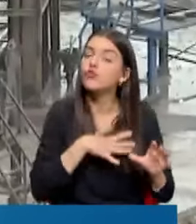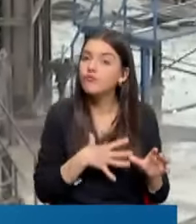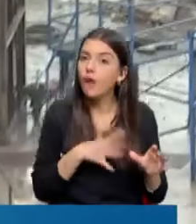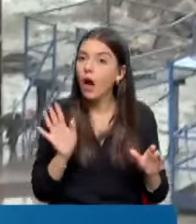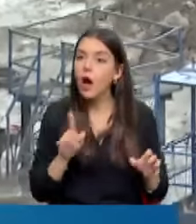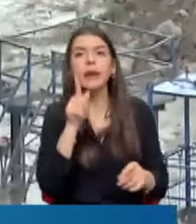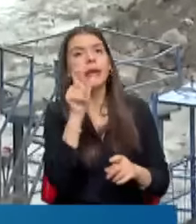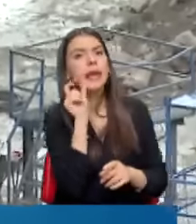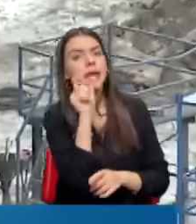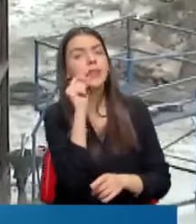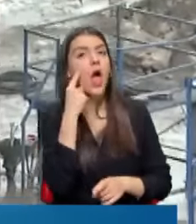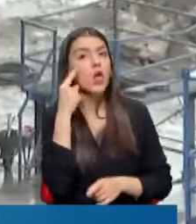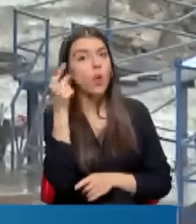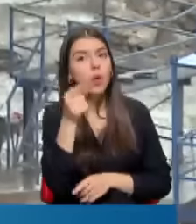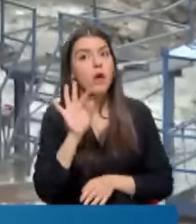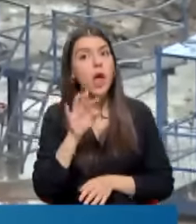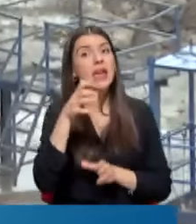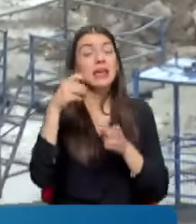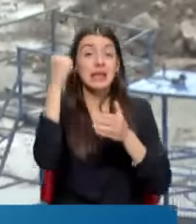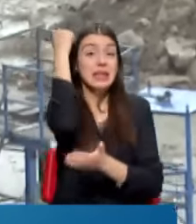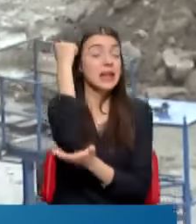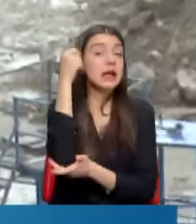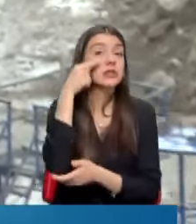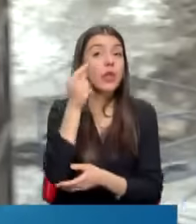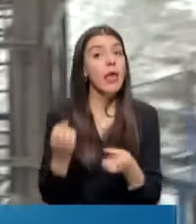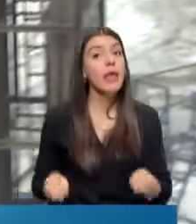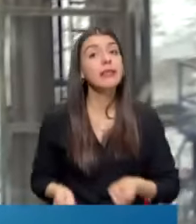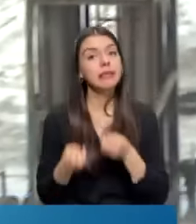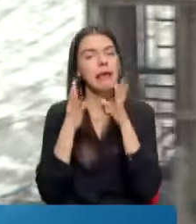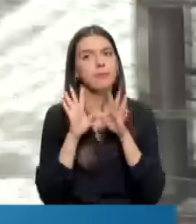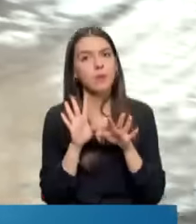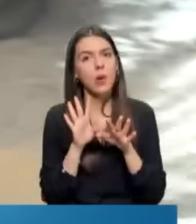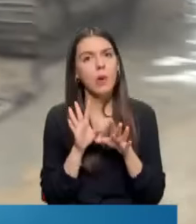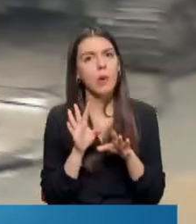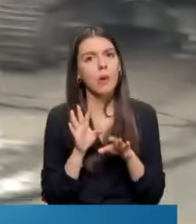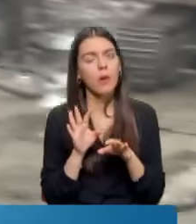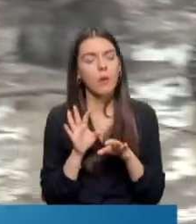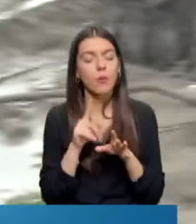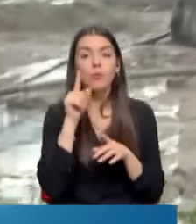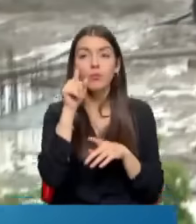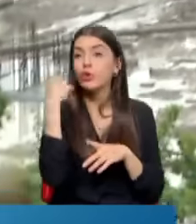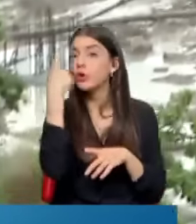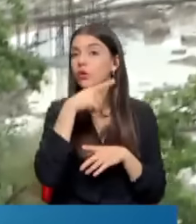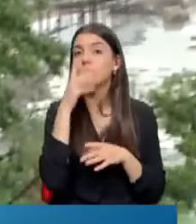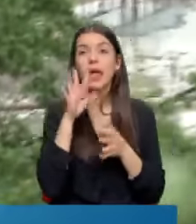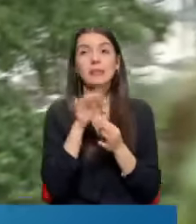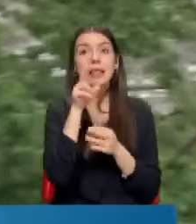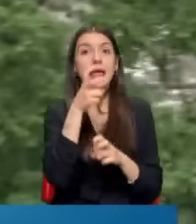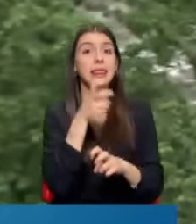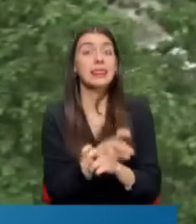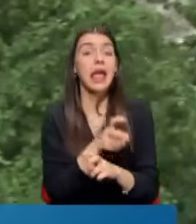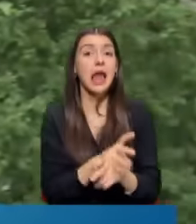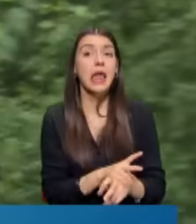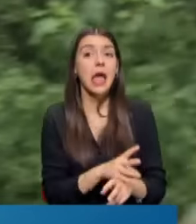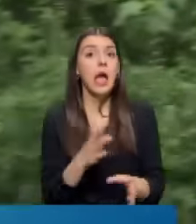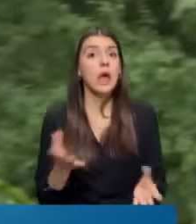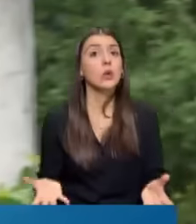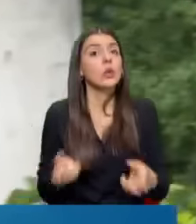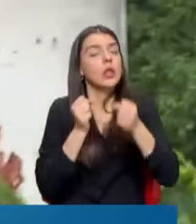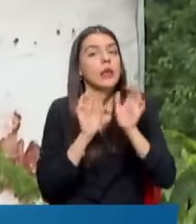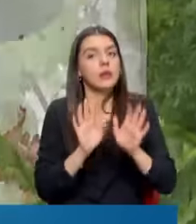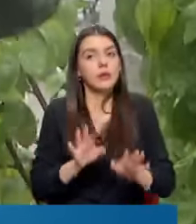ve iddiaya göre kazıklar yetersiz olduğu için burada mahalleli çok büyük bir tehlikeyi de bu şekilde